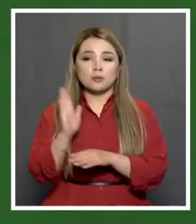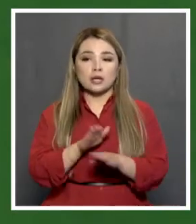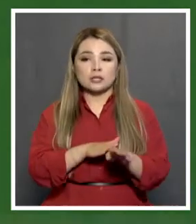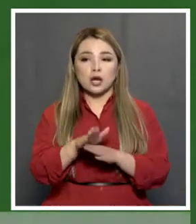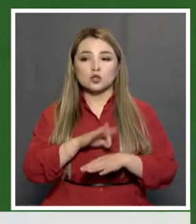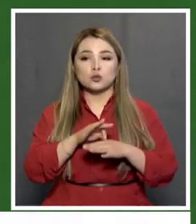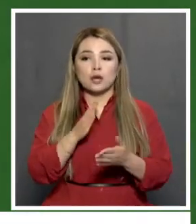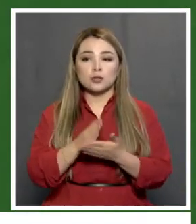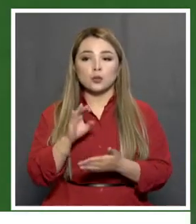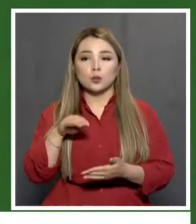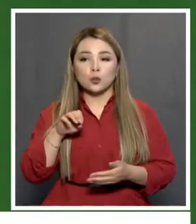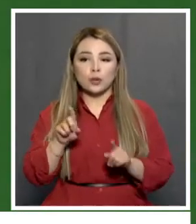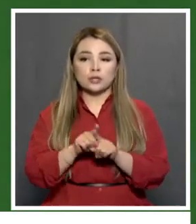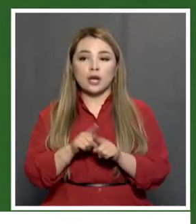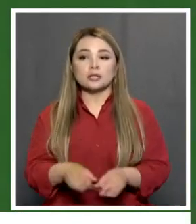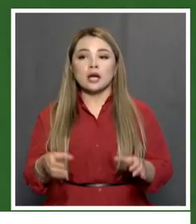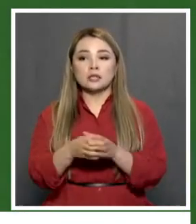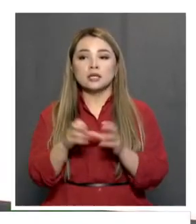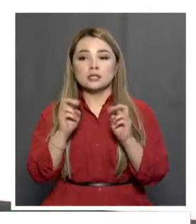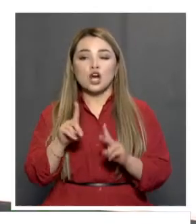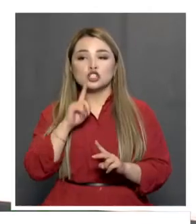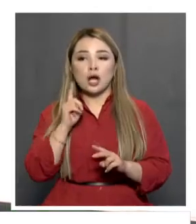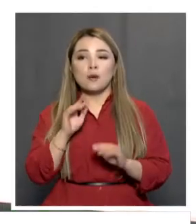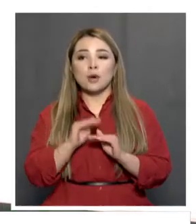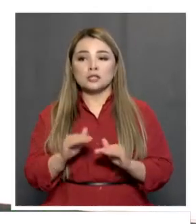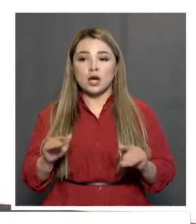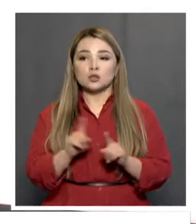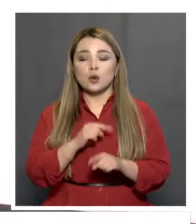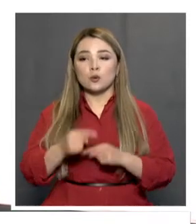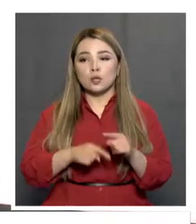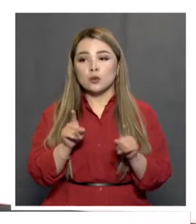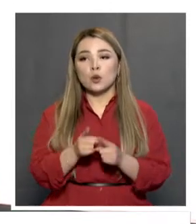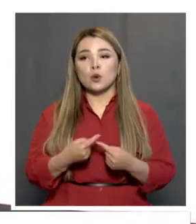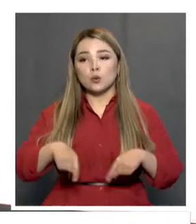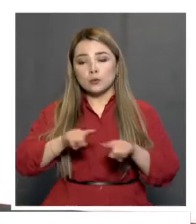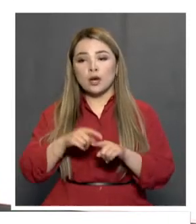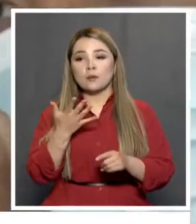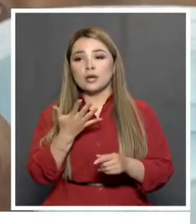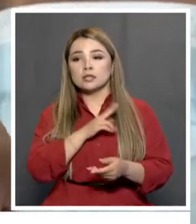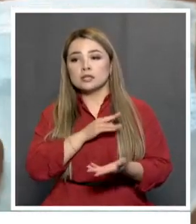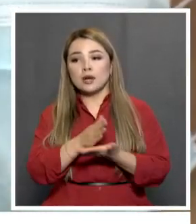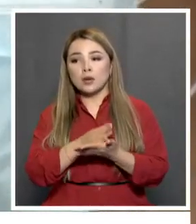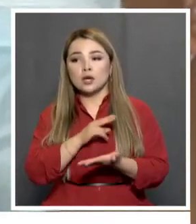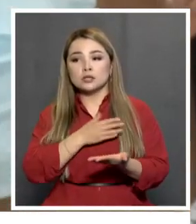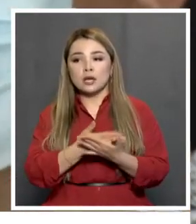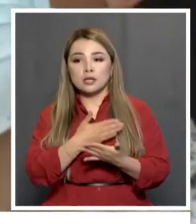асып отыр. YouTube арнаның контенті бойынша жас ұлан балалар мен жасөспірімдер ұйымының 5 қызметкері жұмыс